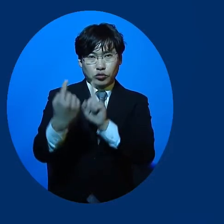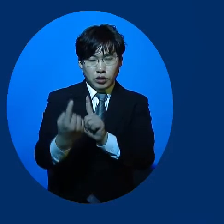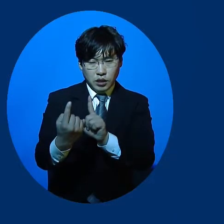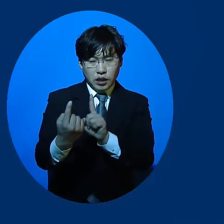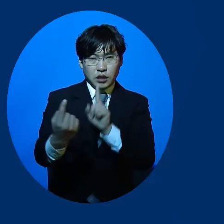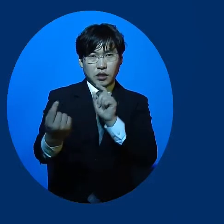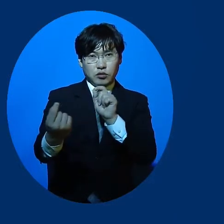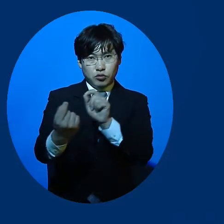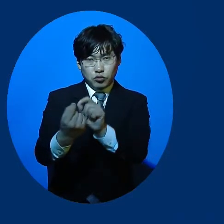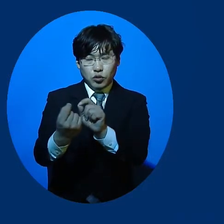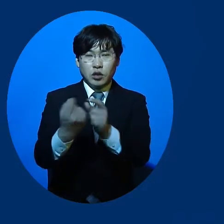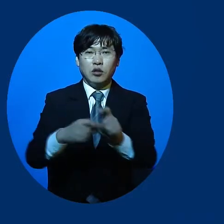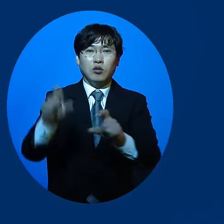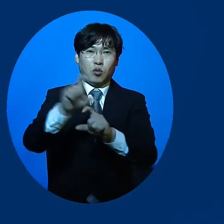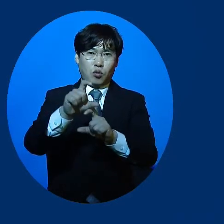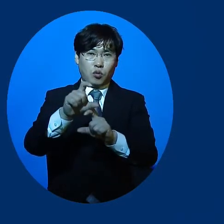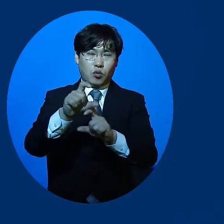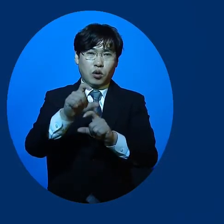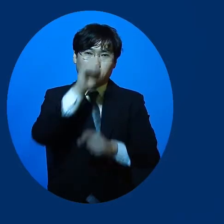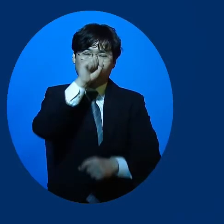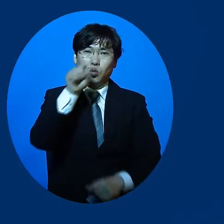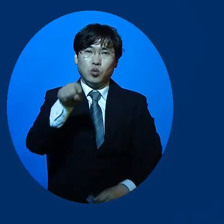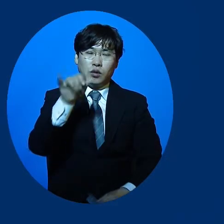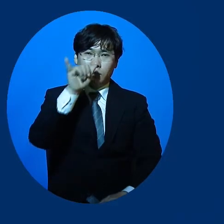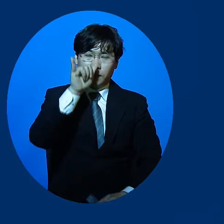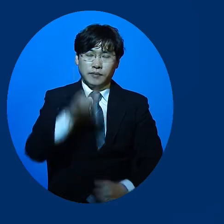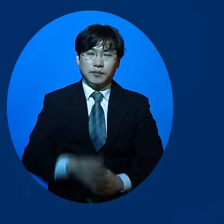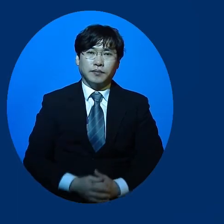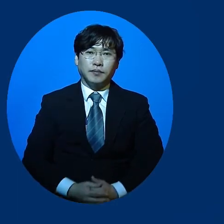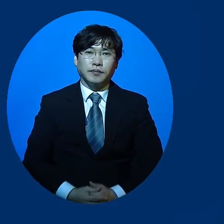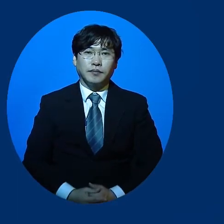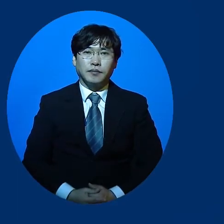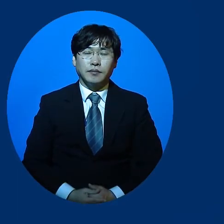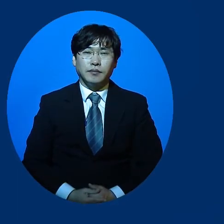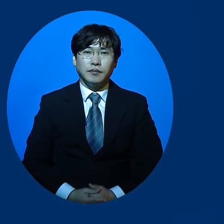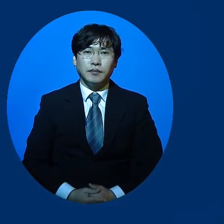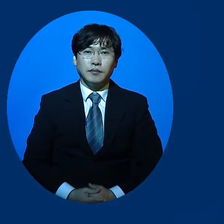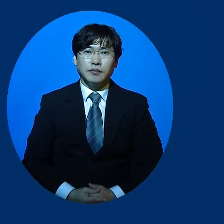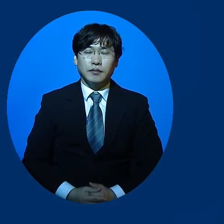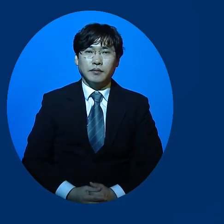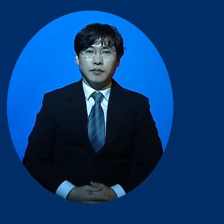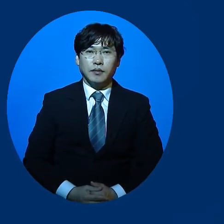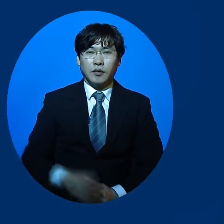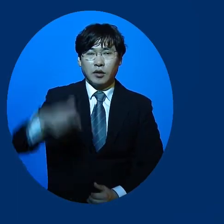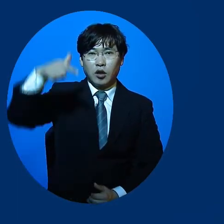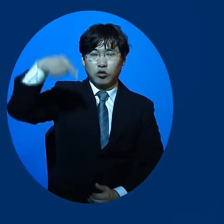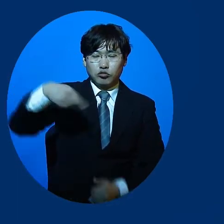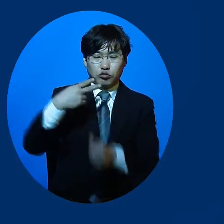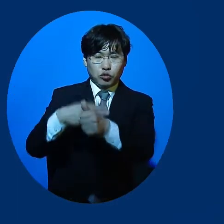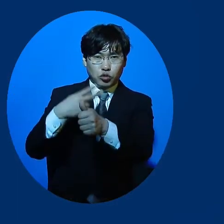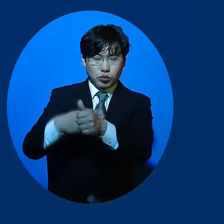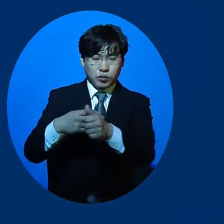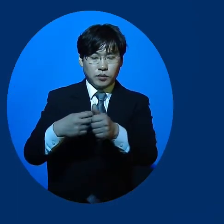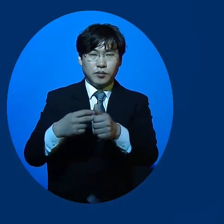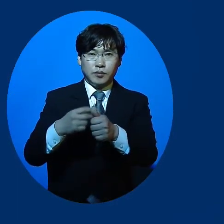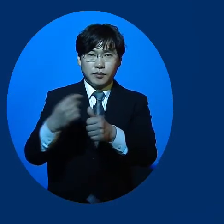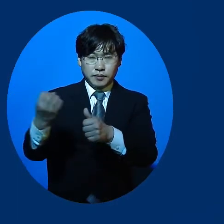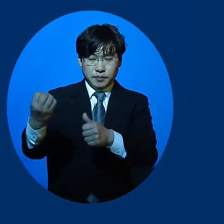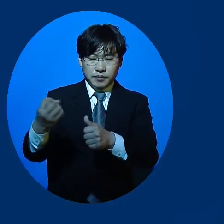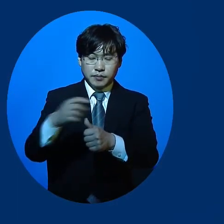차이를 줄이는데 좋은 장점을 가지고 있습니다. 구봉준 교수님은 장애